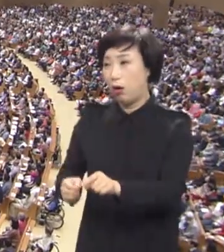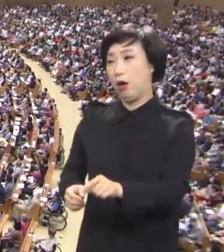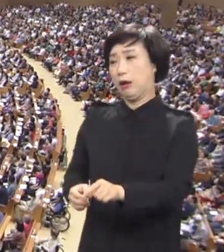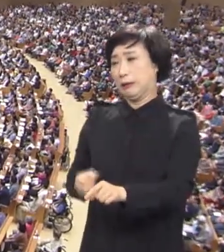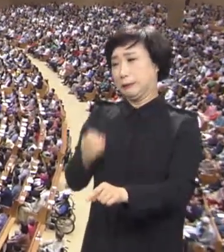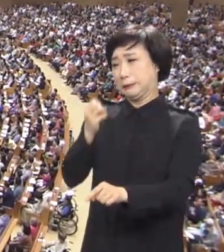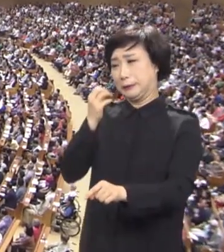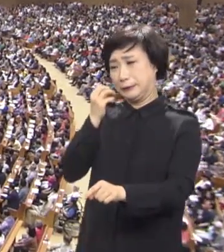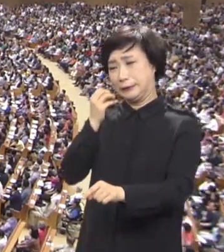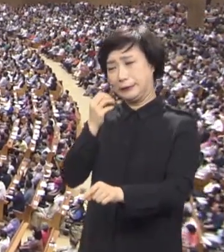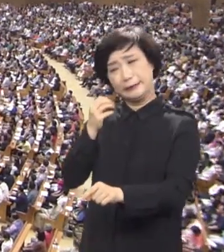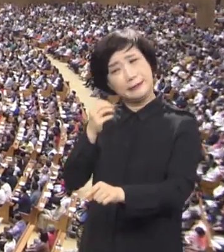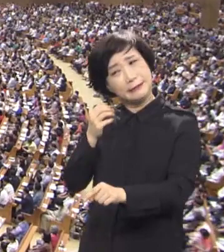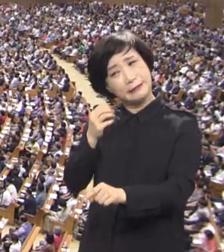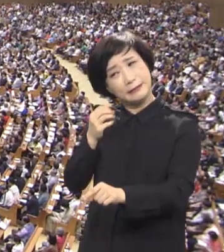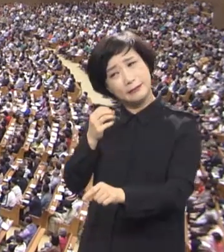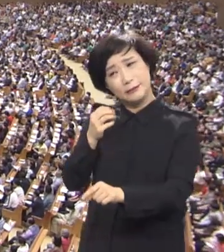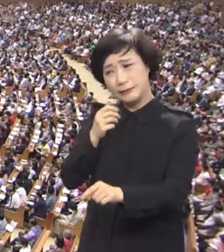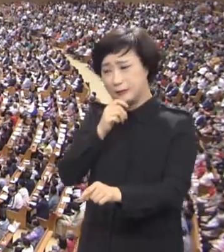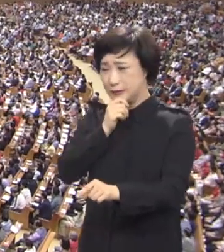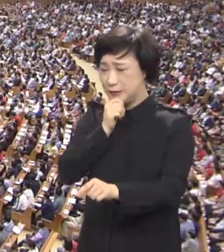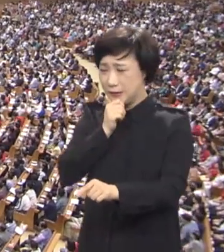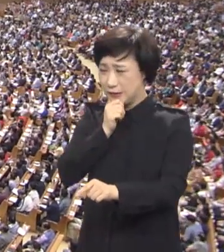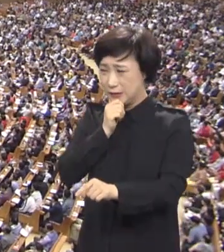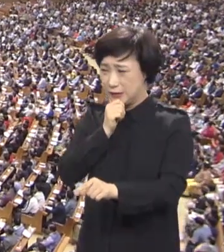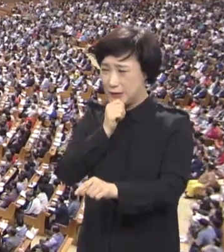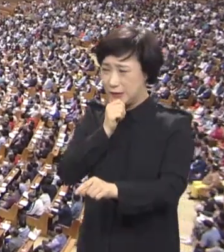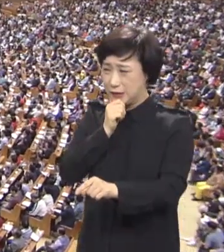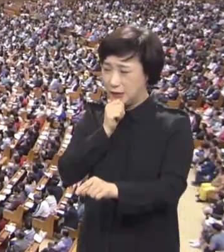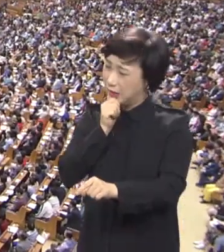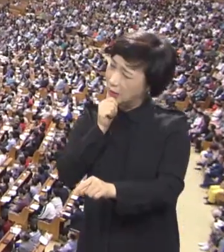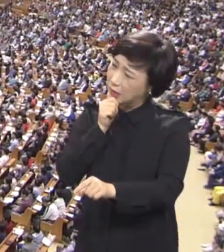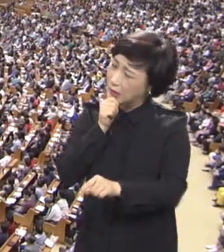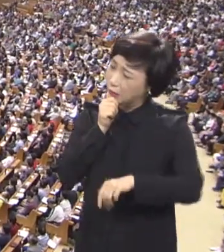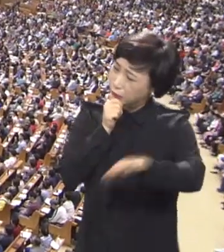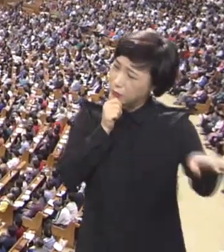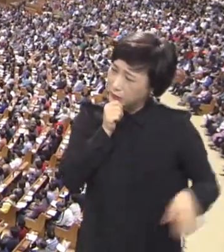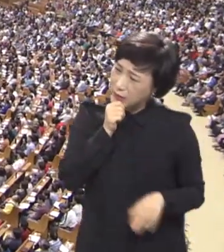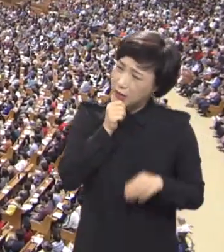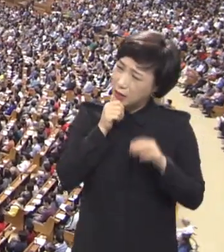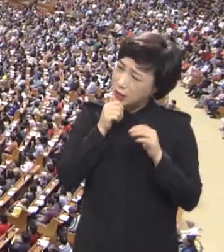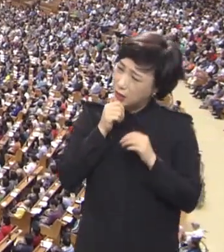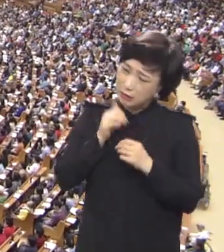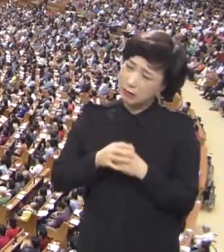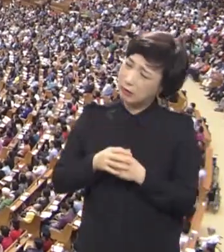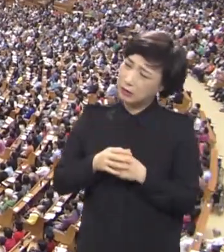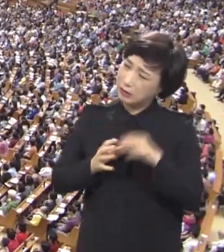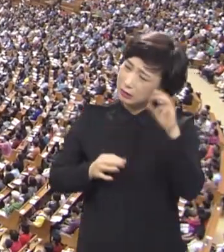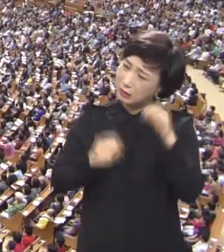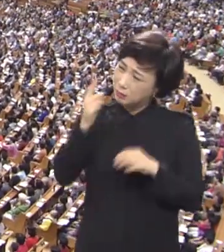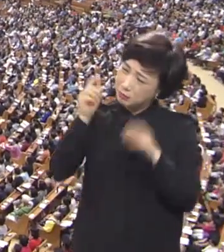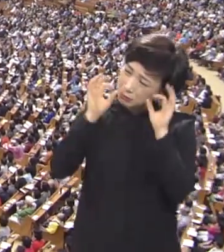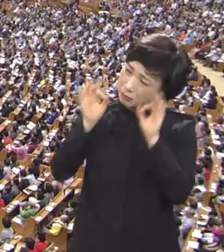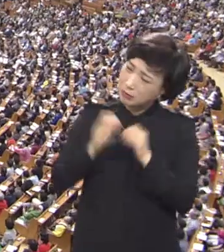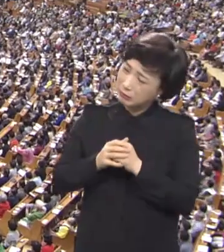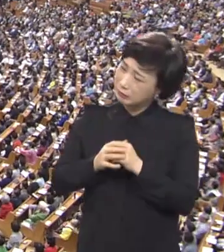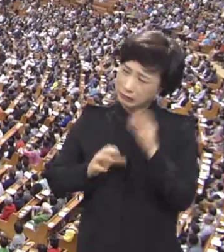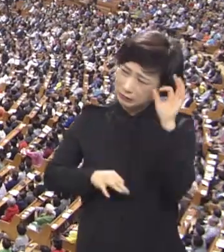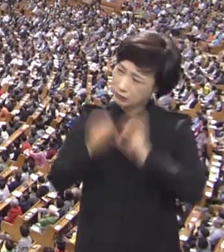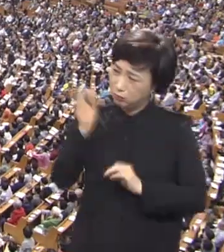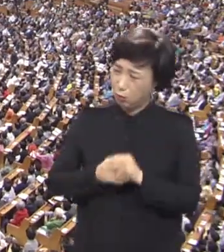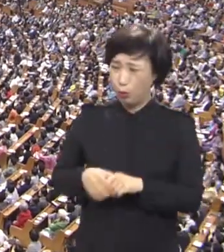보니까 이거는 아무리 봐도 우리가 잘못 봤다 저럴 리가